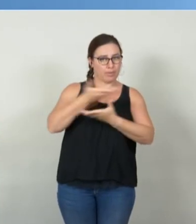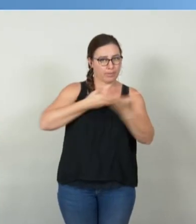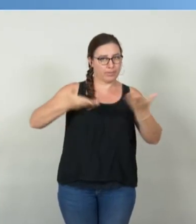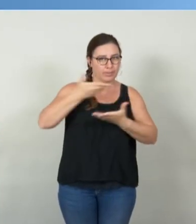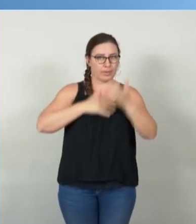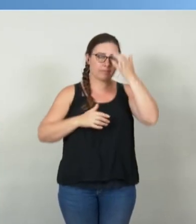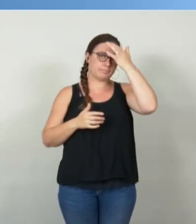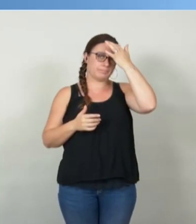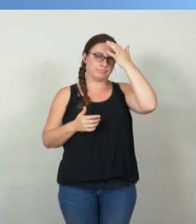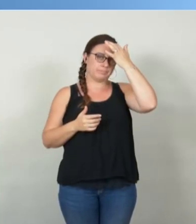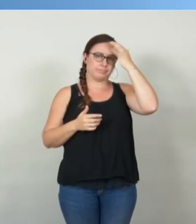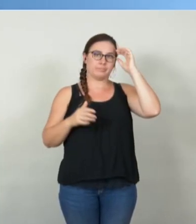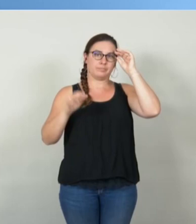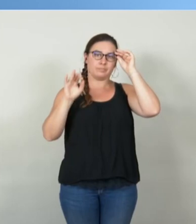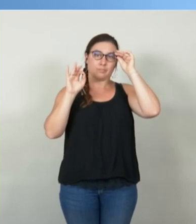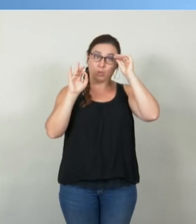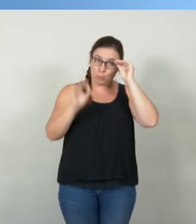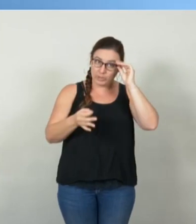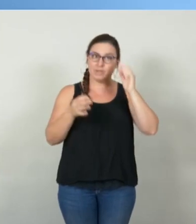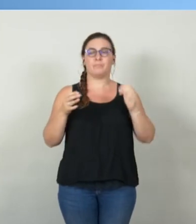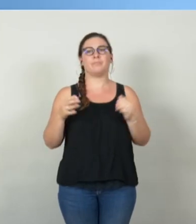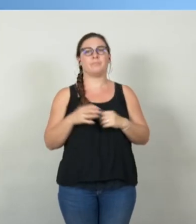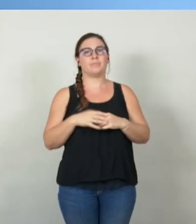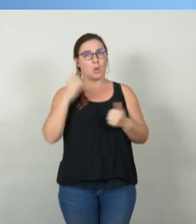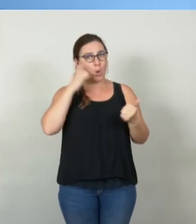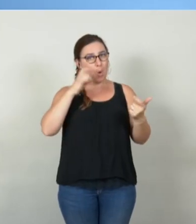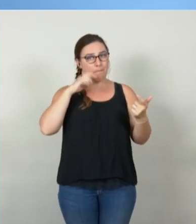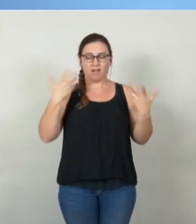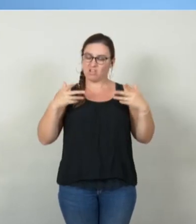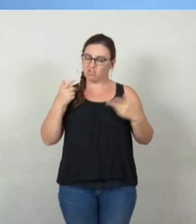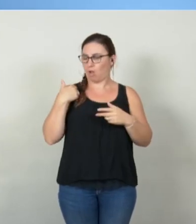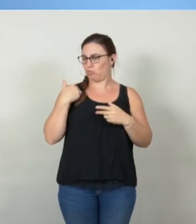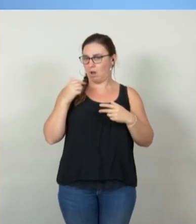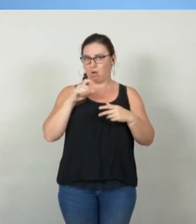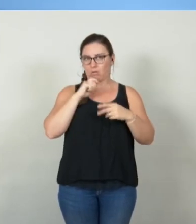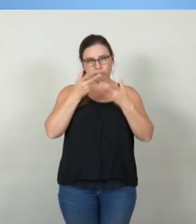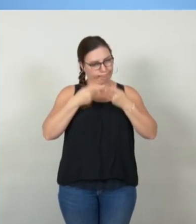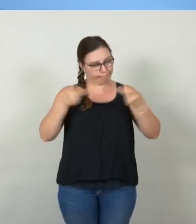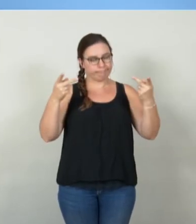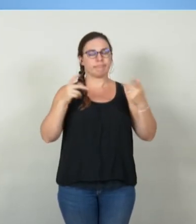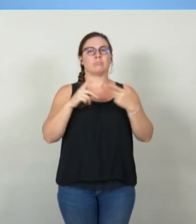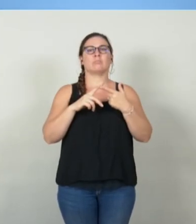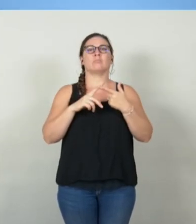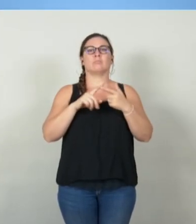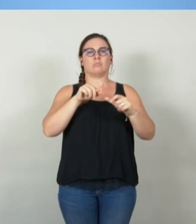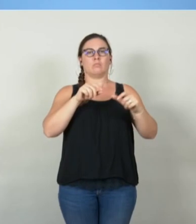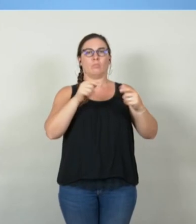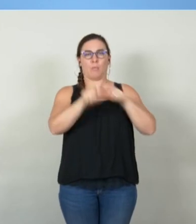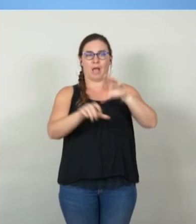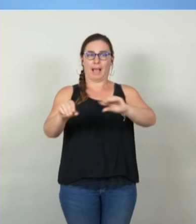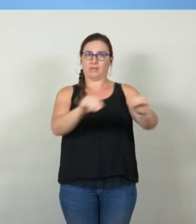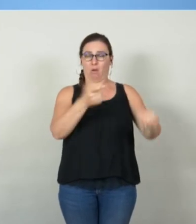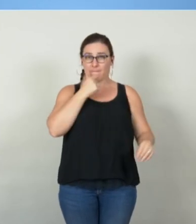effectivement oui nous avons pu observer je les dis dans mon introduction que pour les habitants ce n'est pas facile